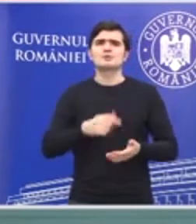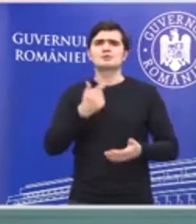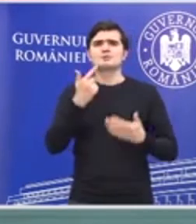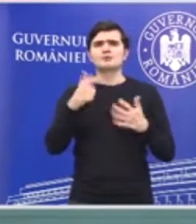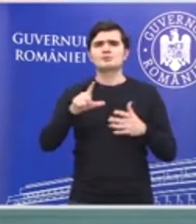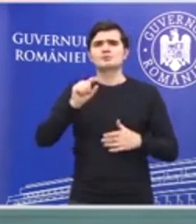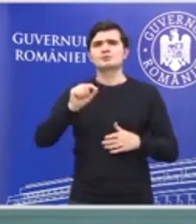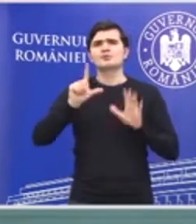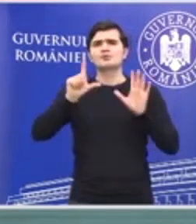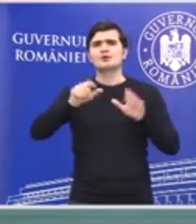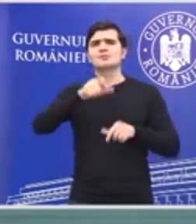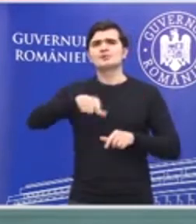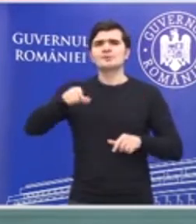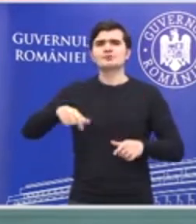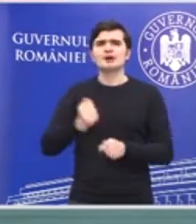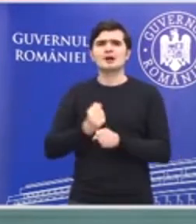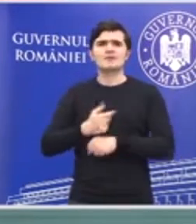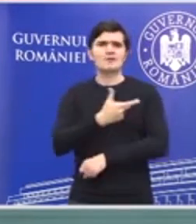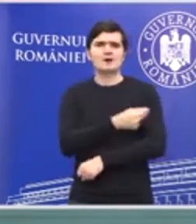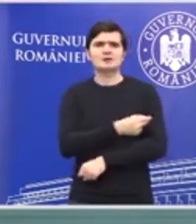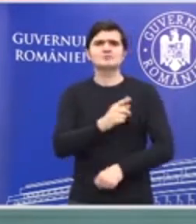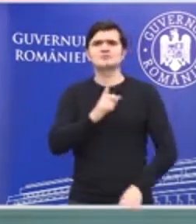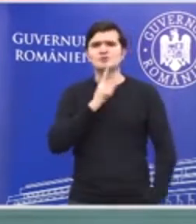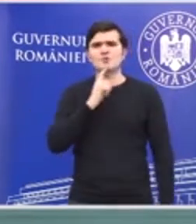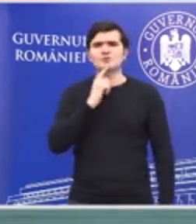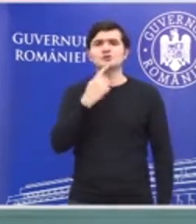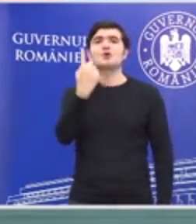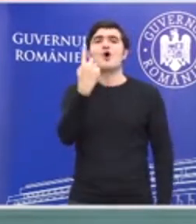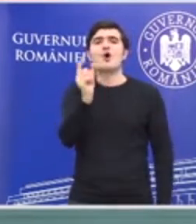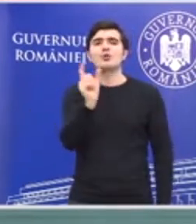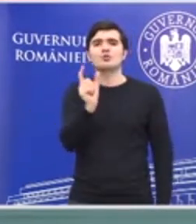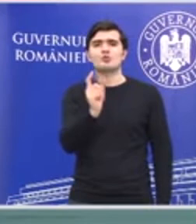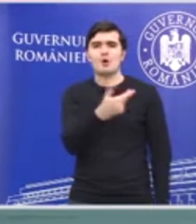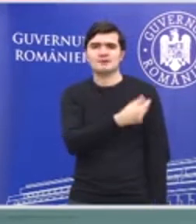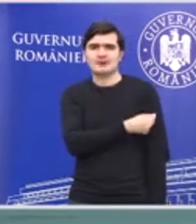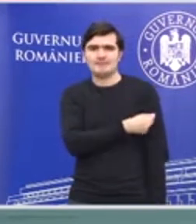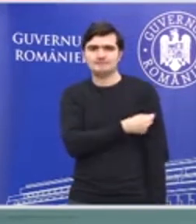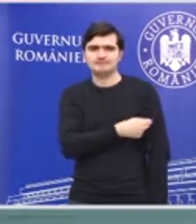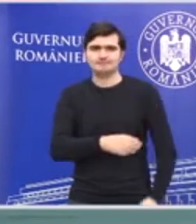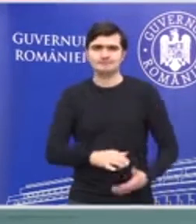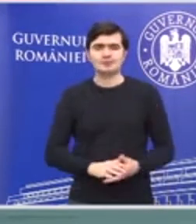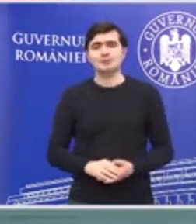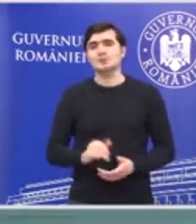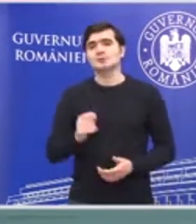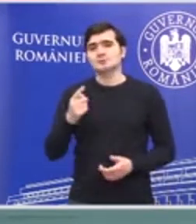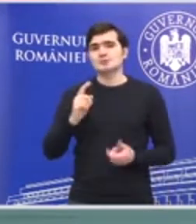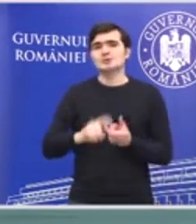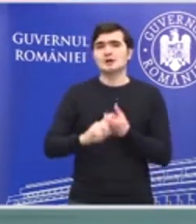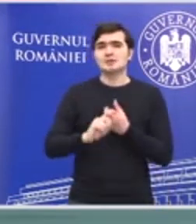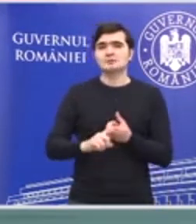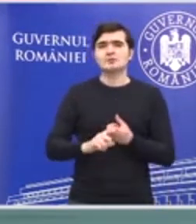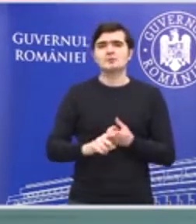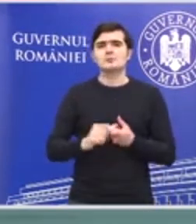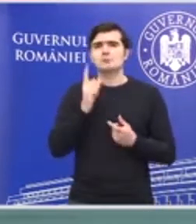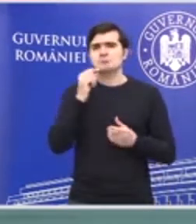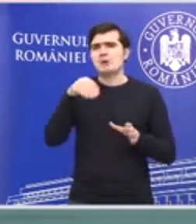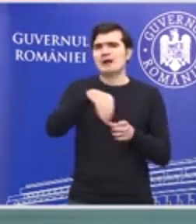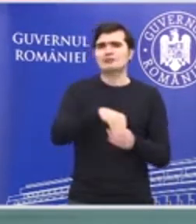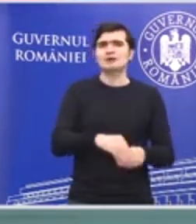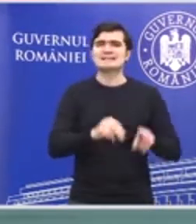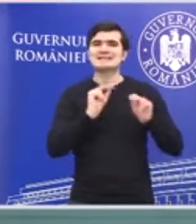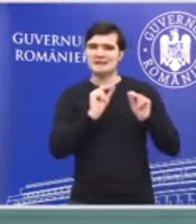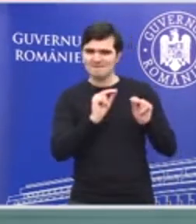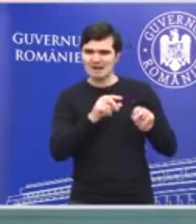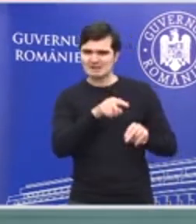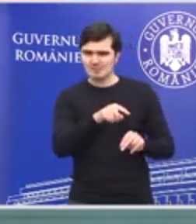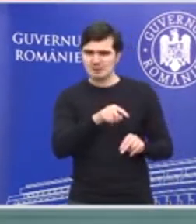409.727 de persoane vaccinate cu cel puțin o doză, iar în ceea ce privește angajații din învățământ,